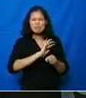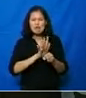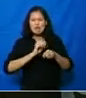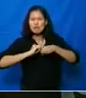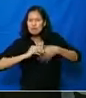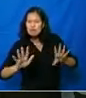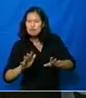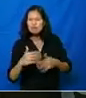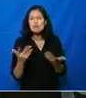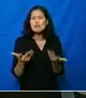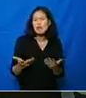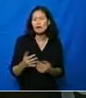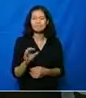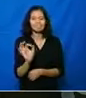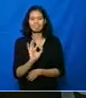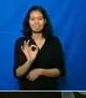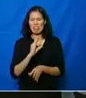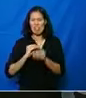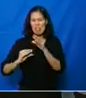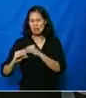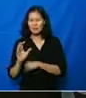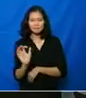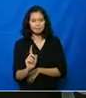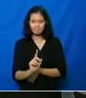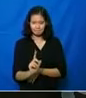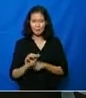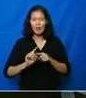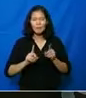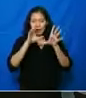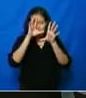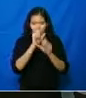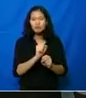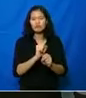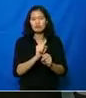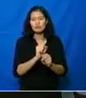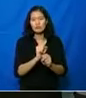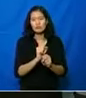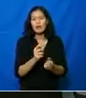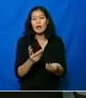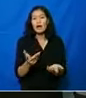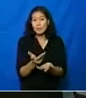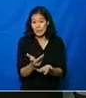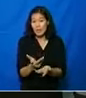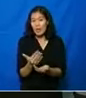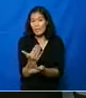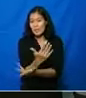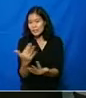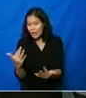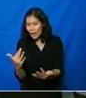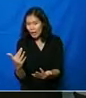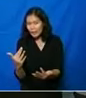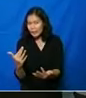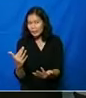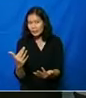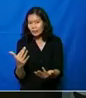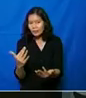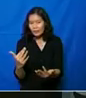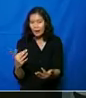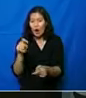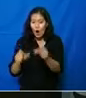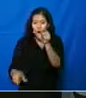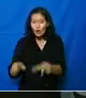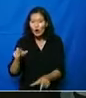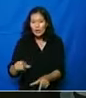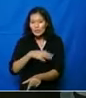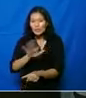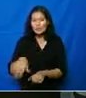wabah ini. Sekaranglah waktunya untuk fokus supaya masyarakat dan warga kita, bangsa kita,